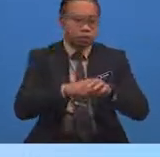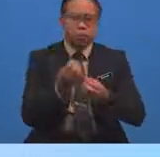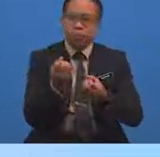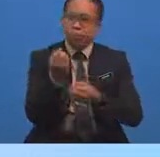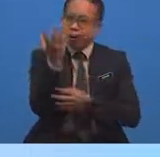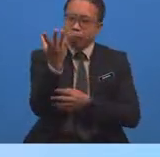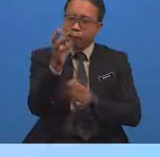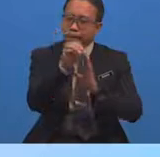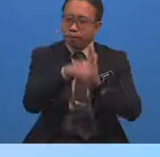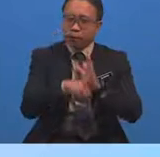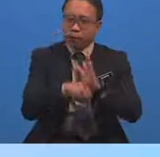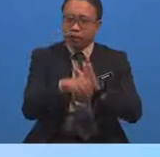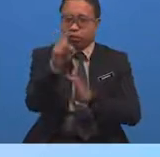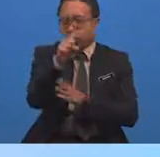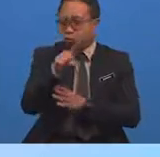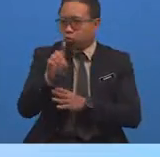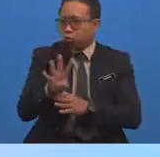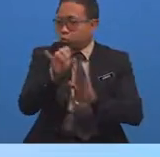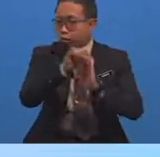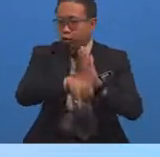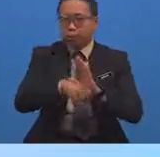menitkah suku cantini